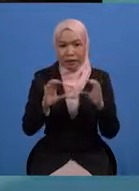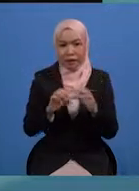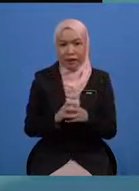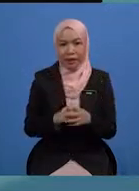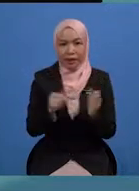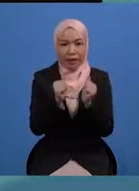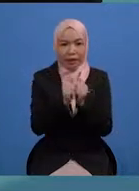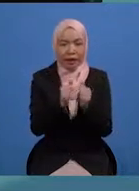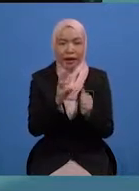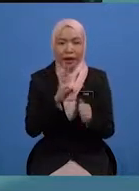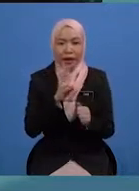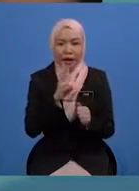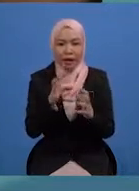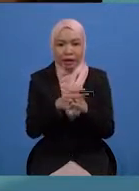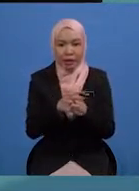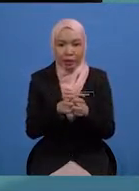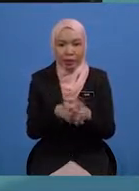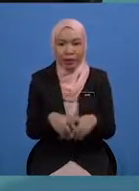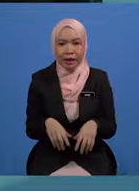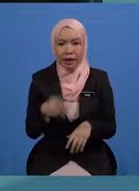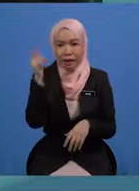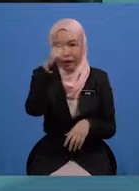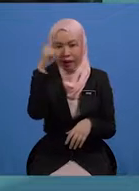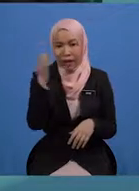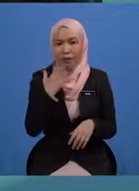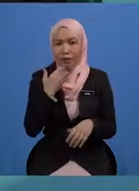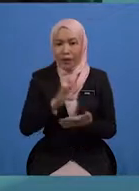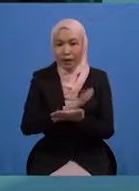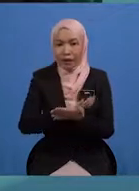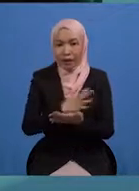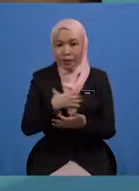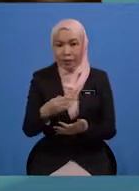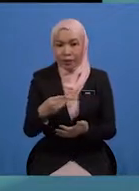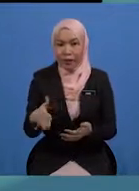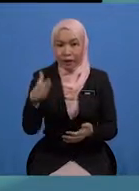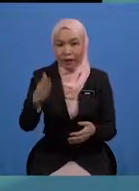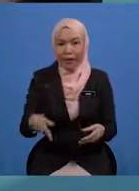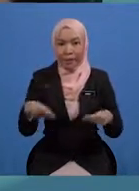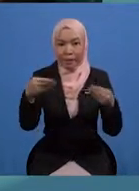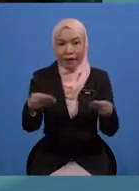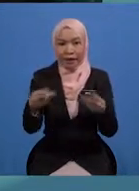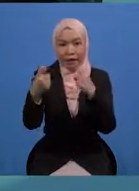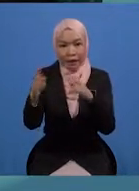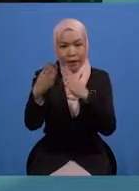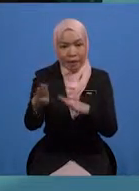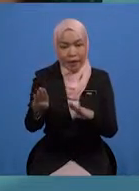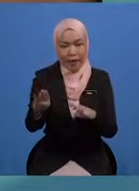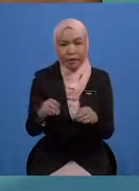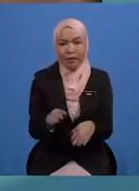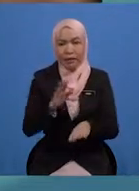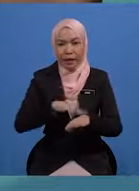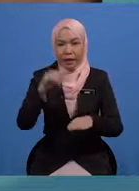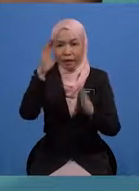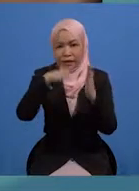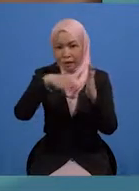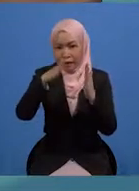air sahaja kerana warna kertas yang putih akan memberi tindak balas kecerahan pada catan. Ia